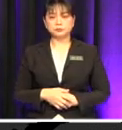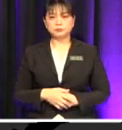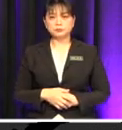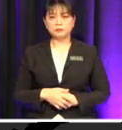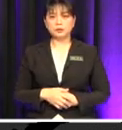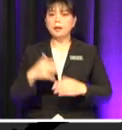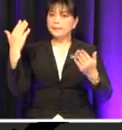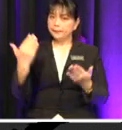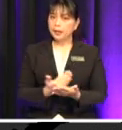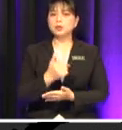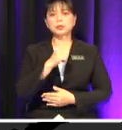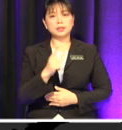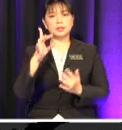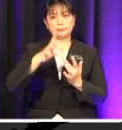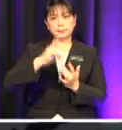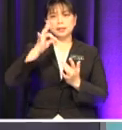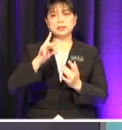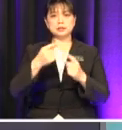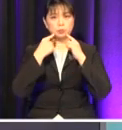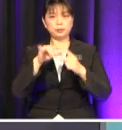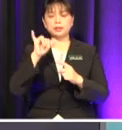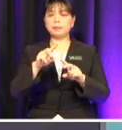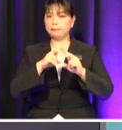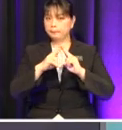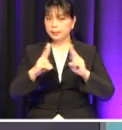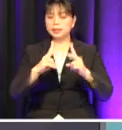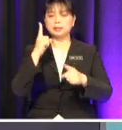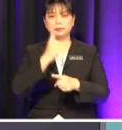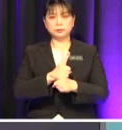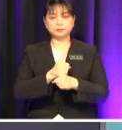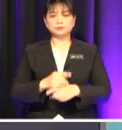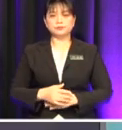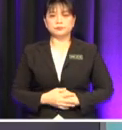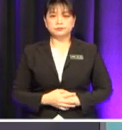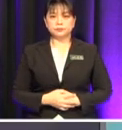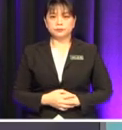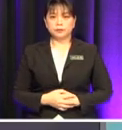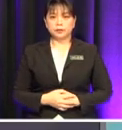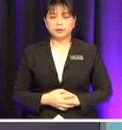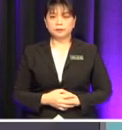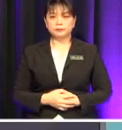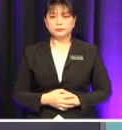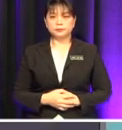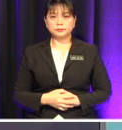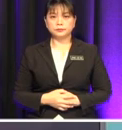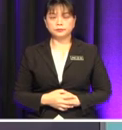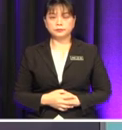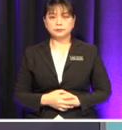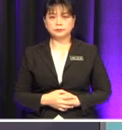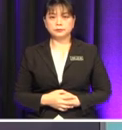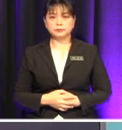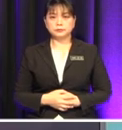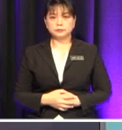barulah pilih jawaban yang paling tepat Oke so nanti calon teknik